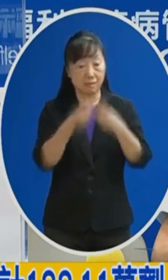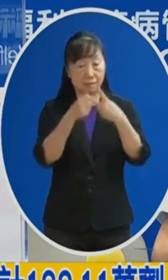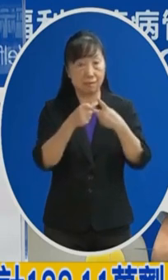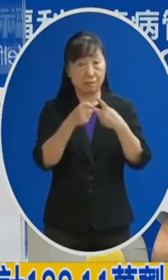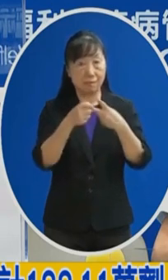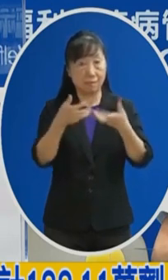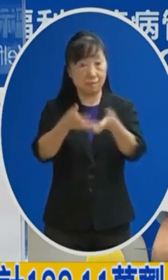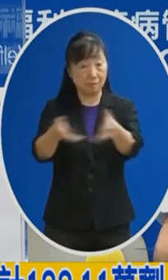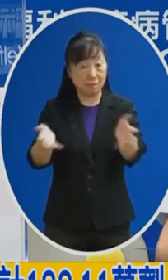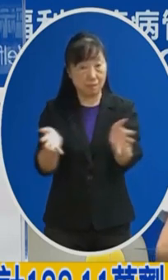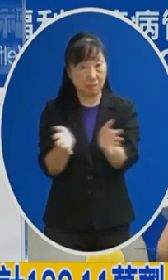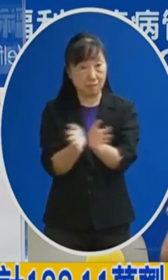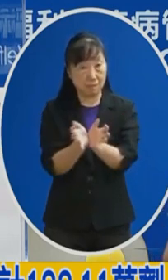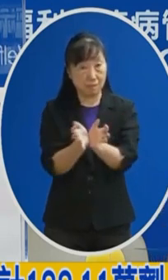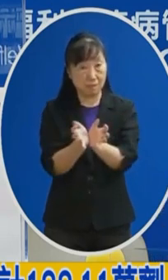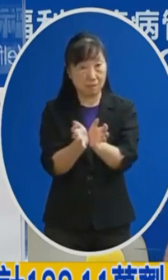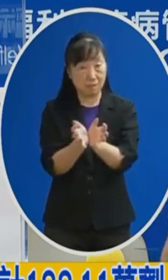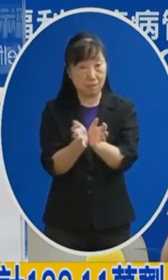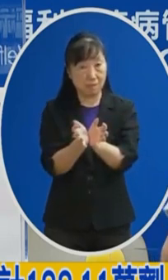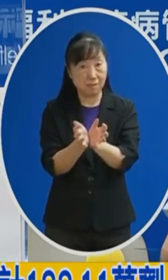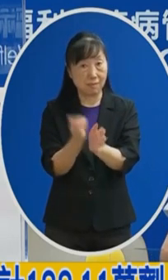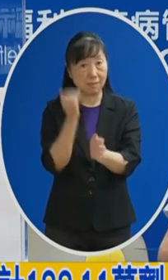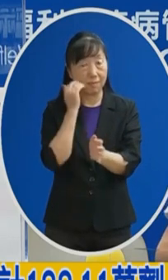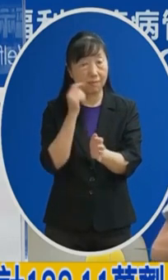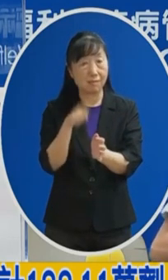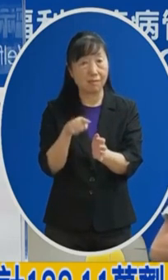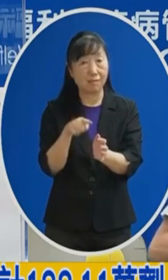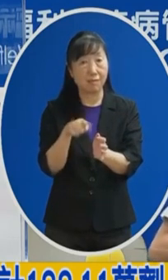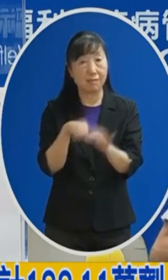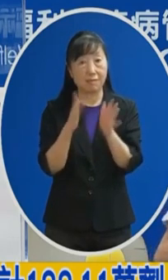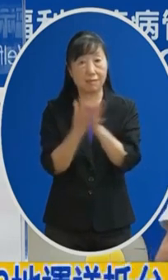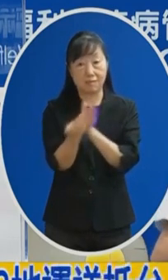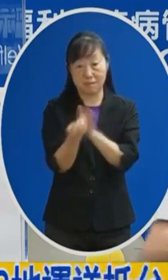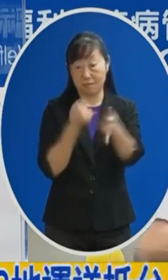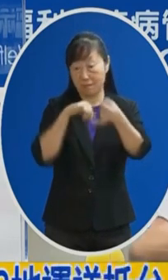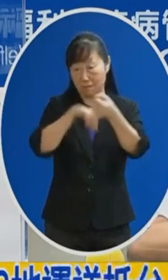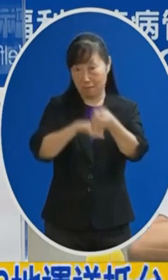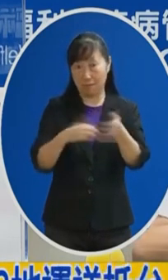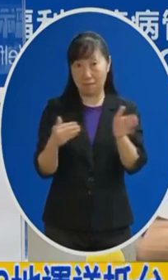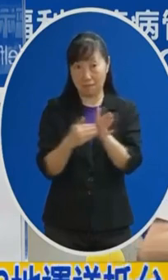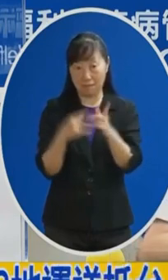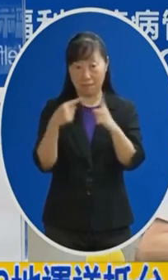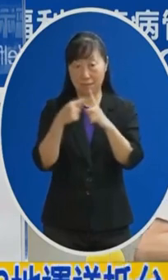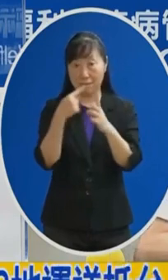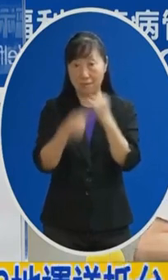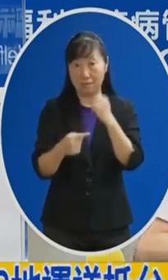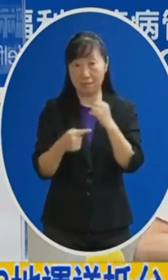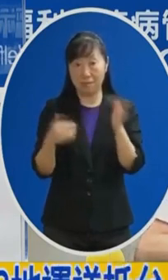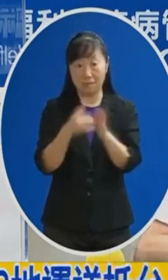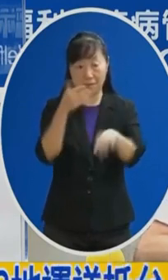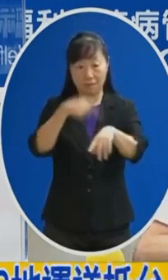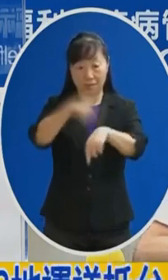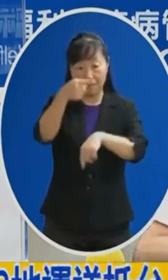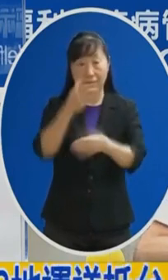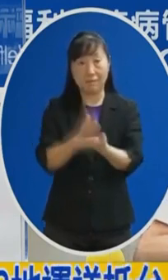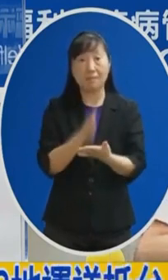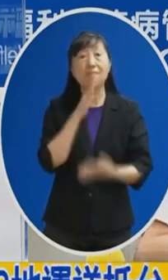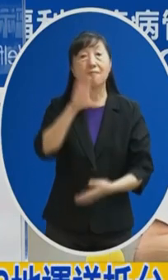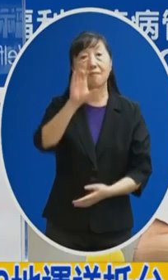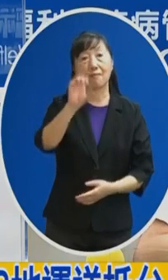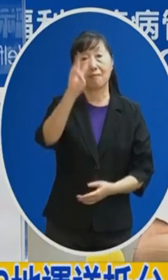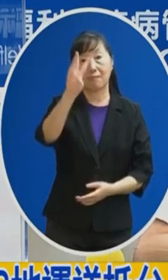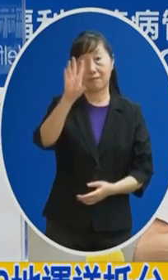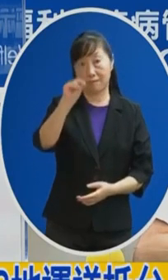第二批在第二轮我们第二轮已经完成预约的人数，截至一点是已经有